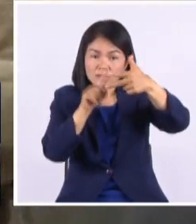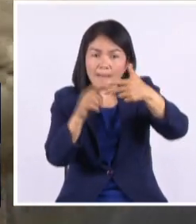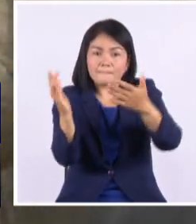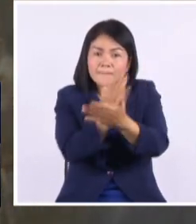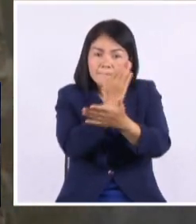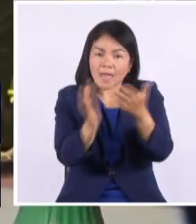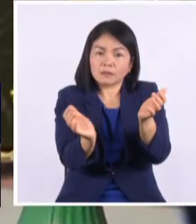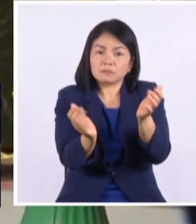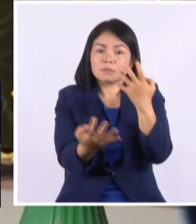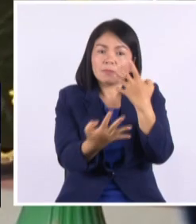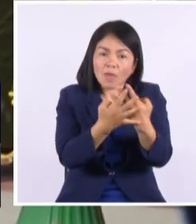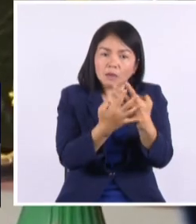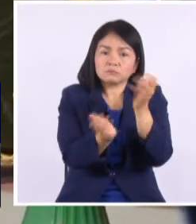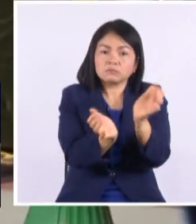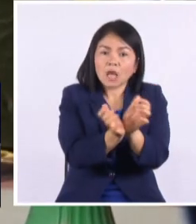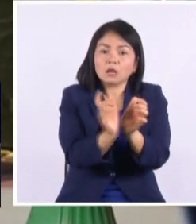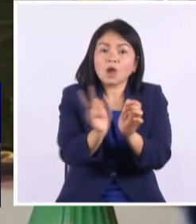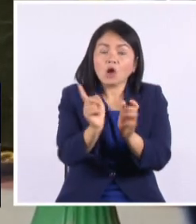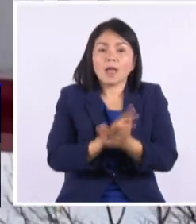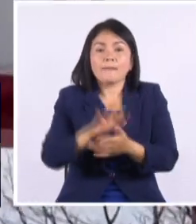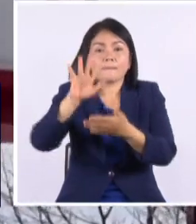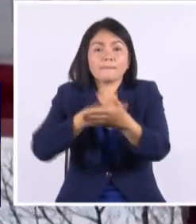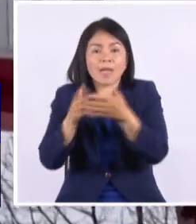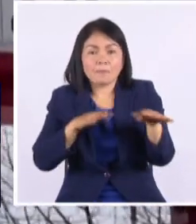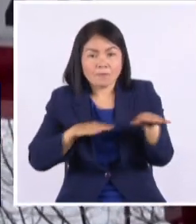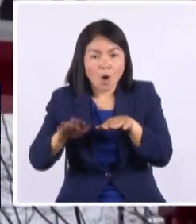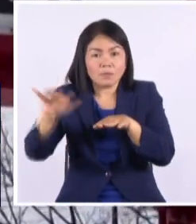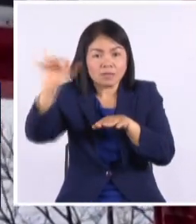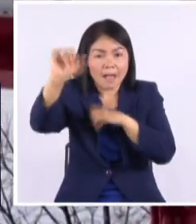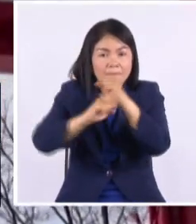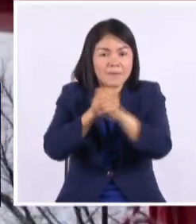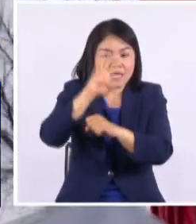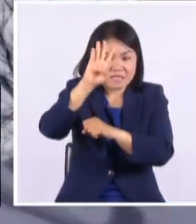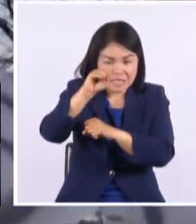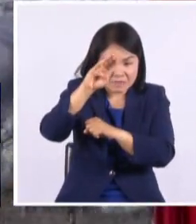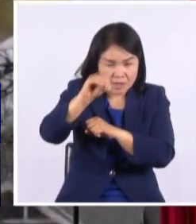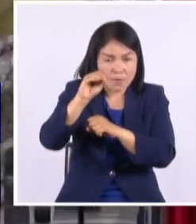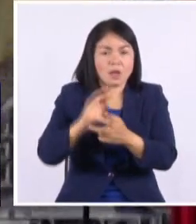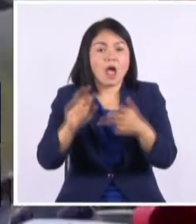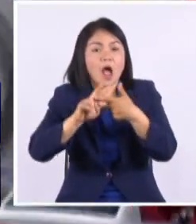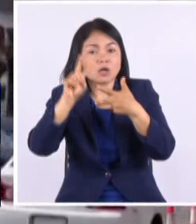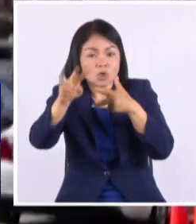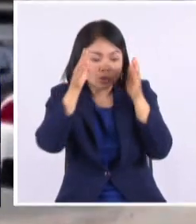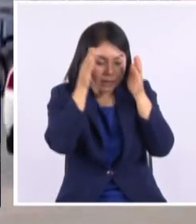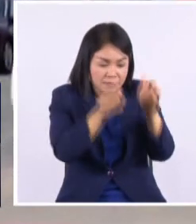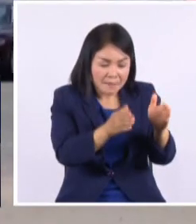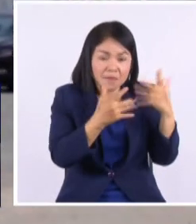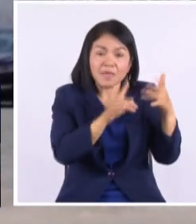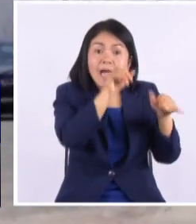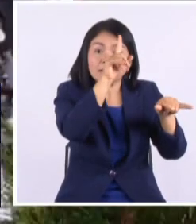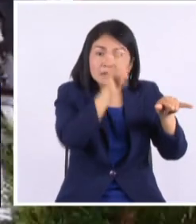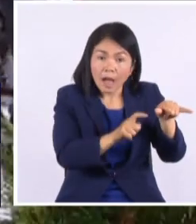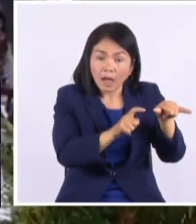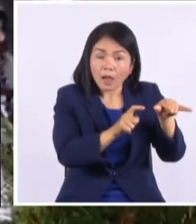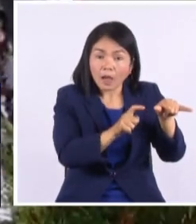หาดังนี้ครับฆ่าผู้อื่นโดยไม่ได้เตรียมการไว้ก่อนจำคุกไม่เกิน 40ปีการกระทำโดยมีเจตนาฆ่านะครับจนเป็น